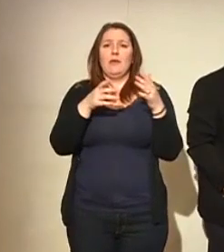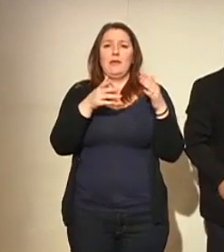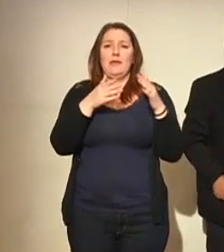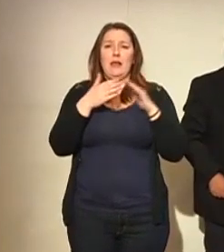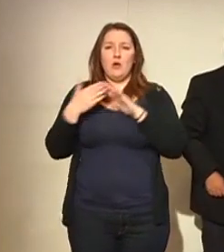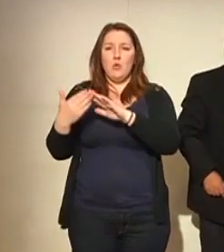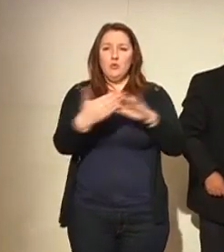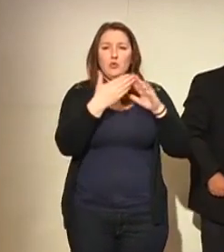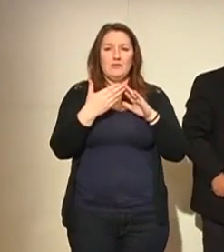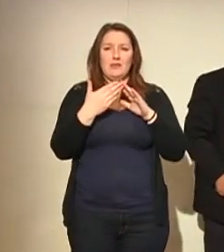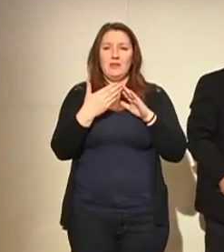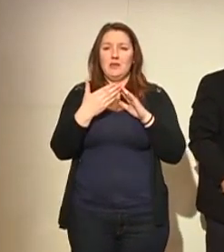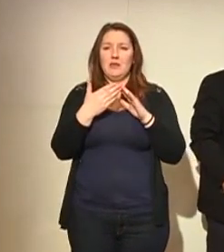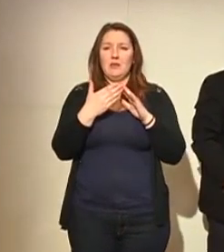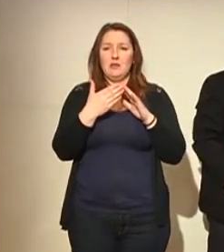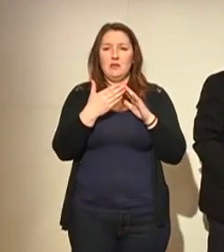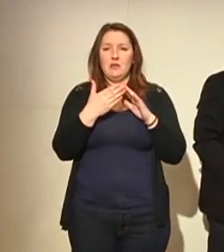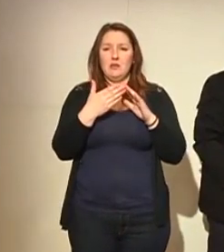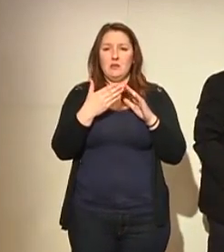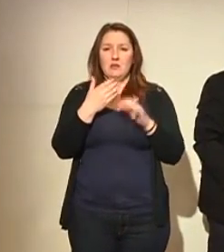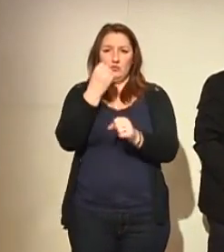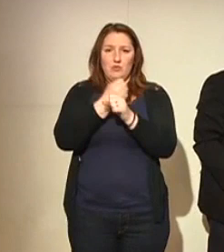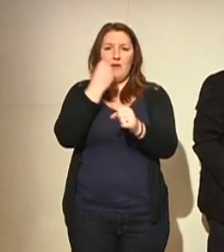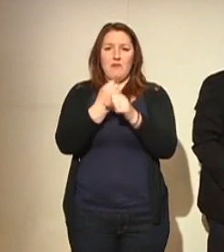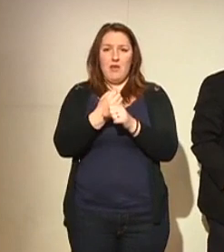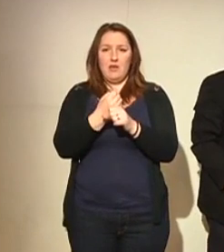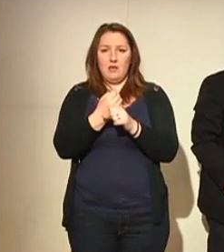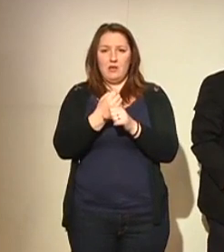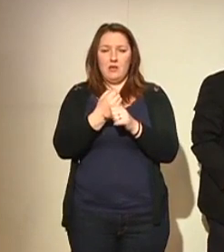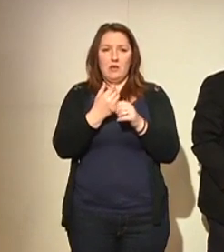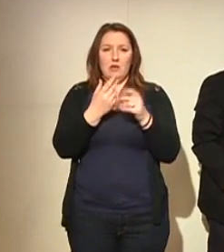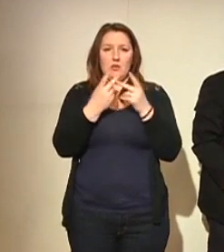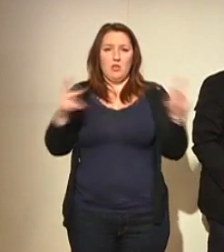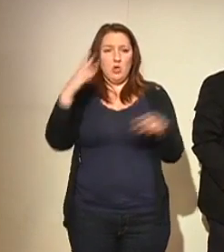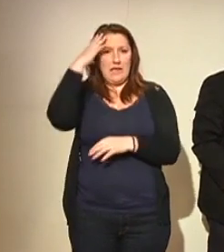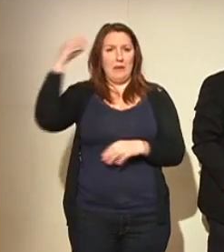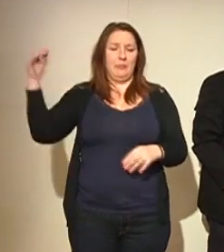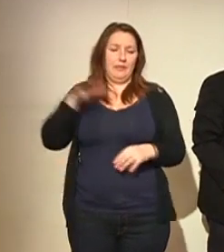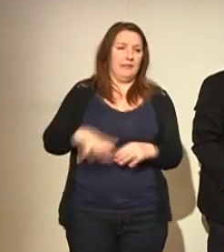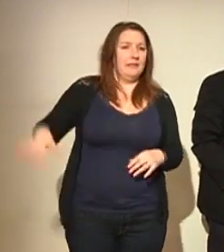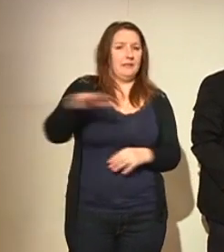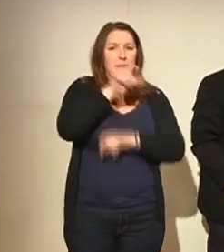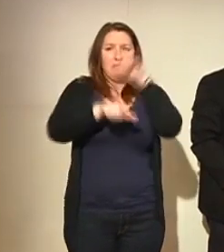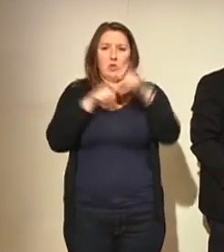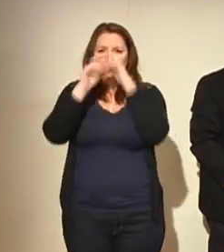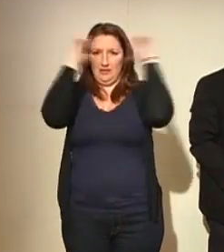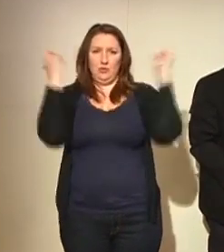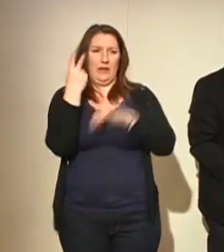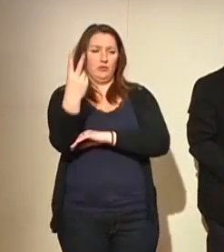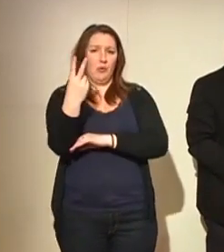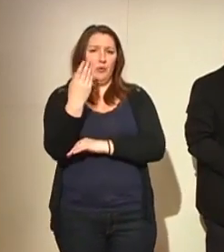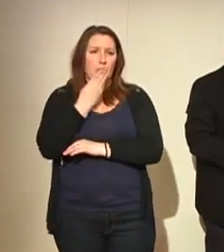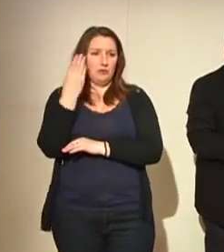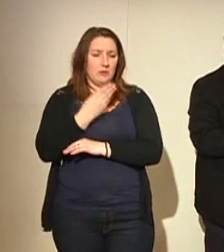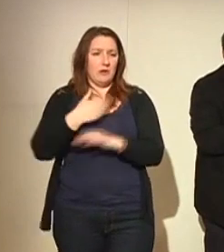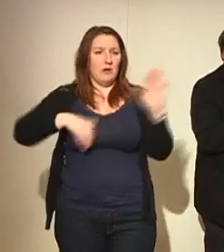pour la Bourse du Travail conseil de gestion de la Bourse du travail il nous faut deux titulaires et nous avons comme